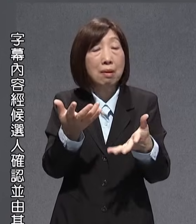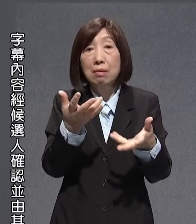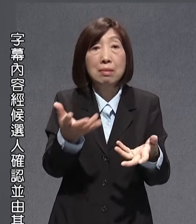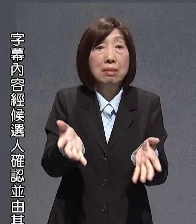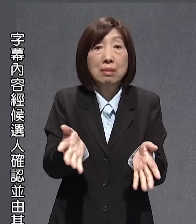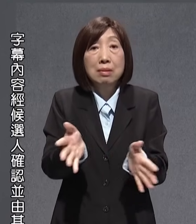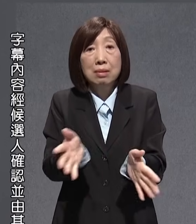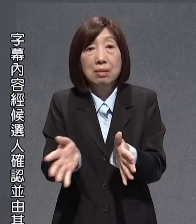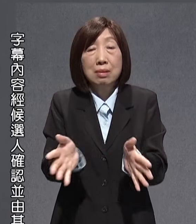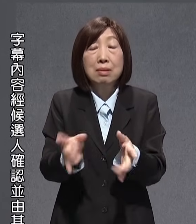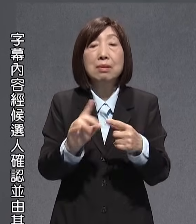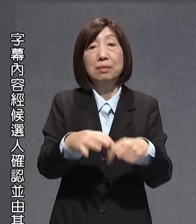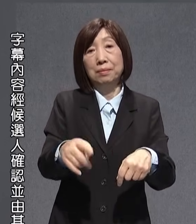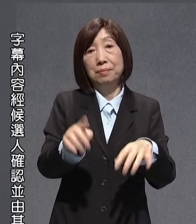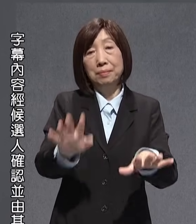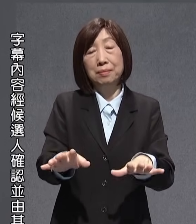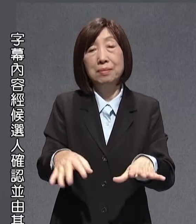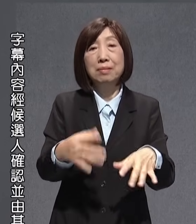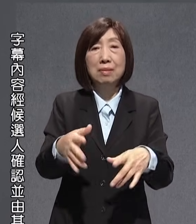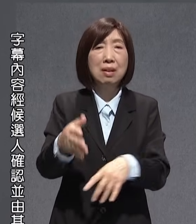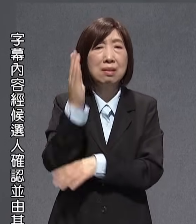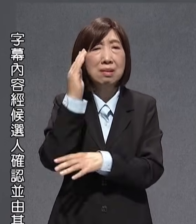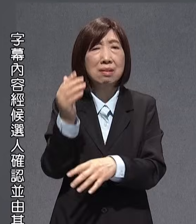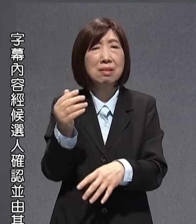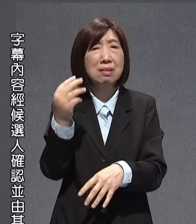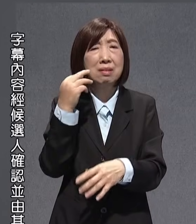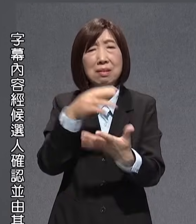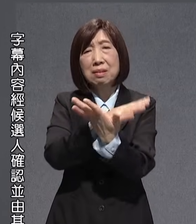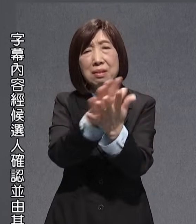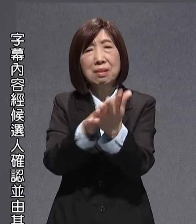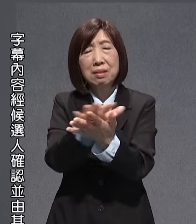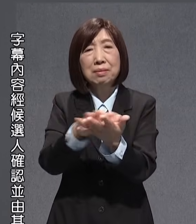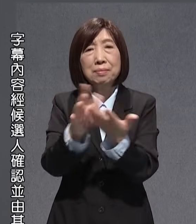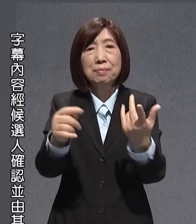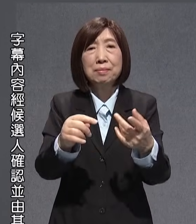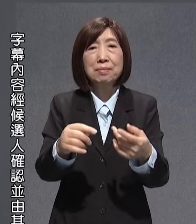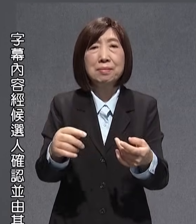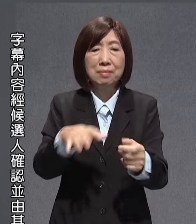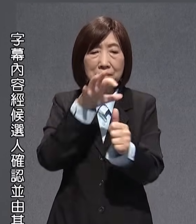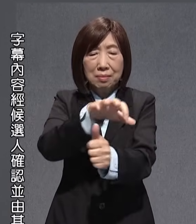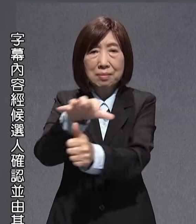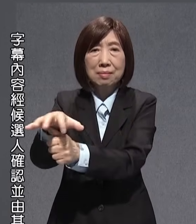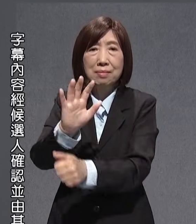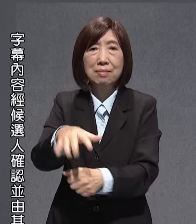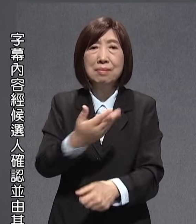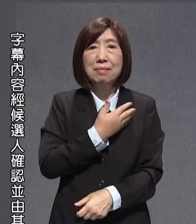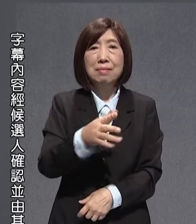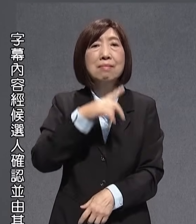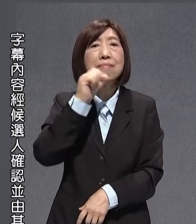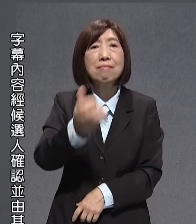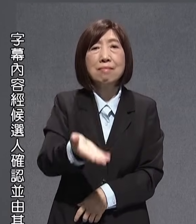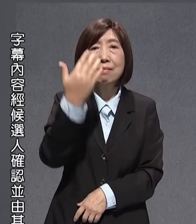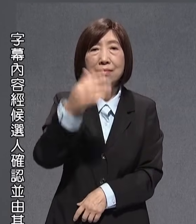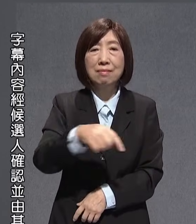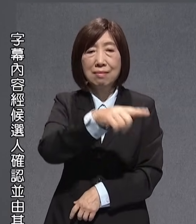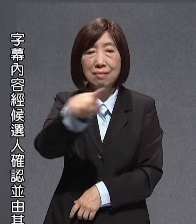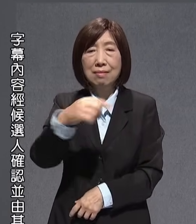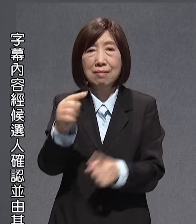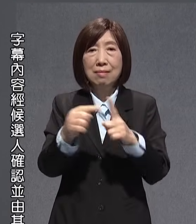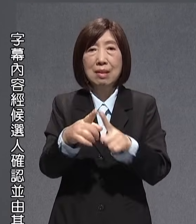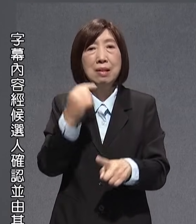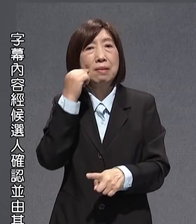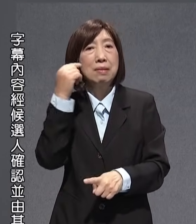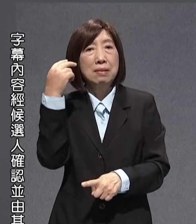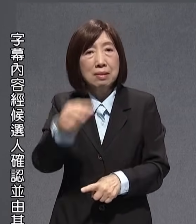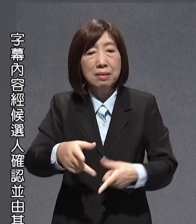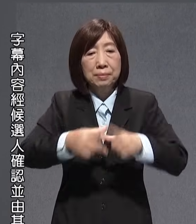的氛围、政策、法律跟企业的文化，都有种种的限制，让年过65岁以上的人很难